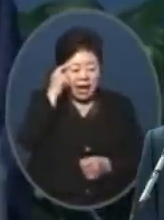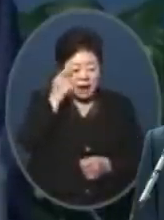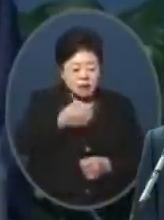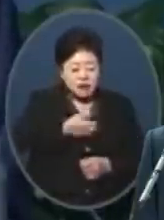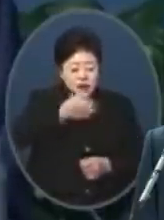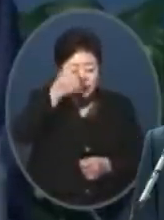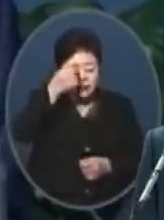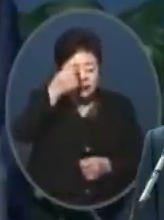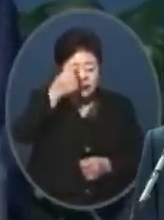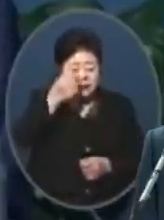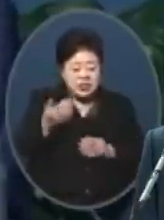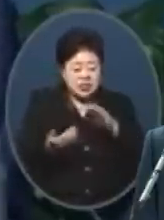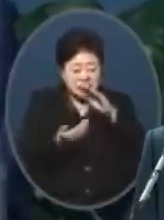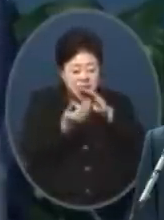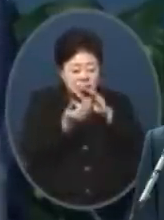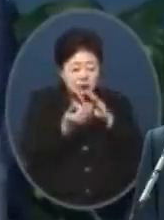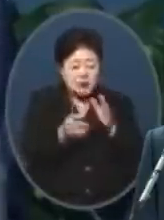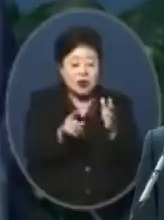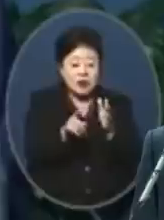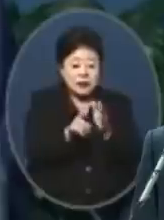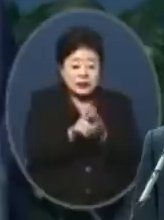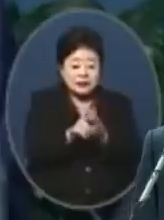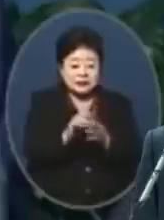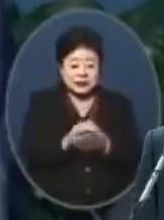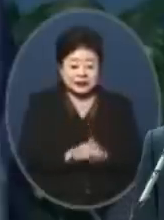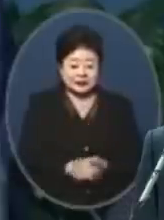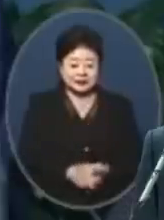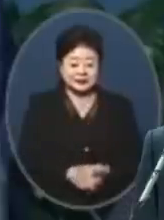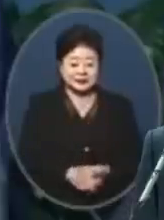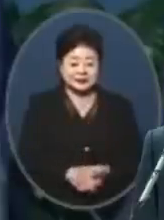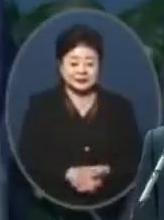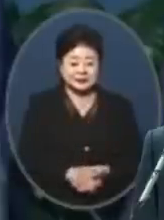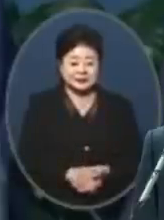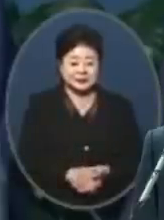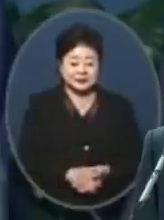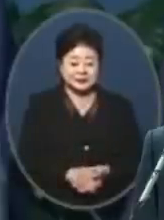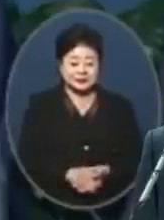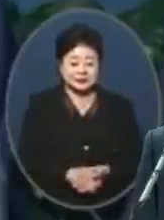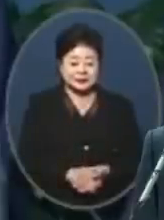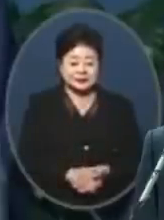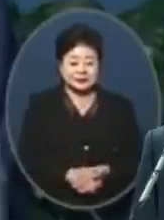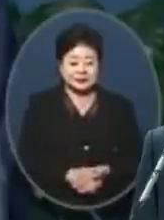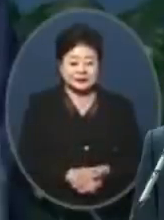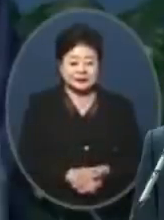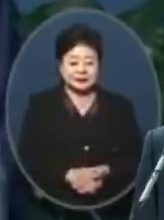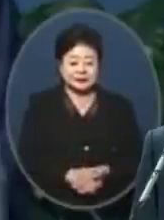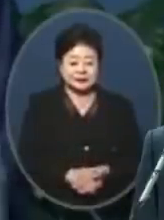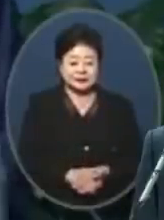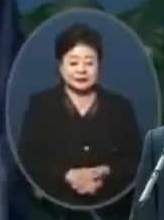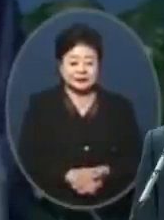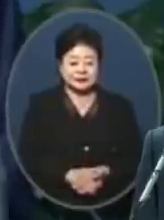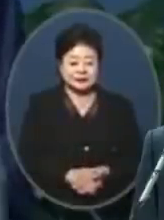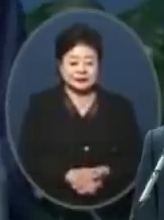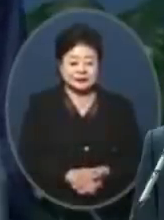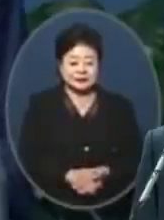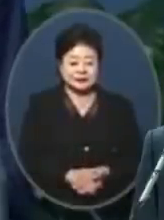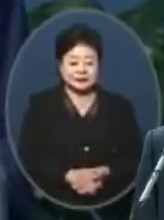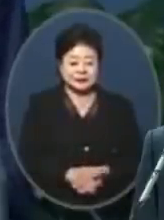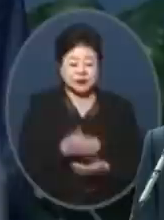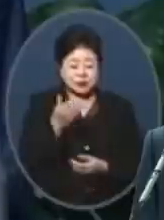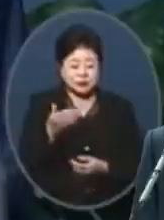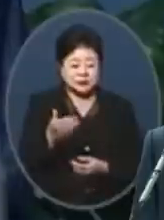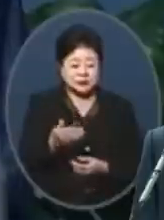꿈이 이루어질 것을 믿었습니다. But Joseph believed in his dream and also believed that they will come to pass.